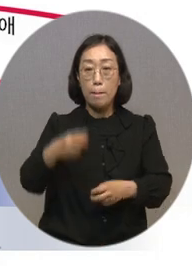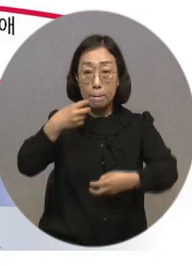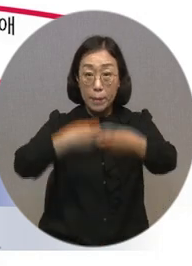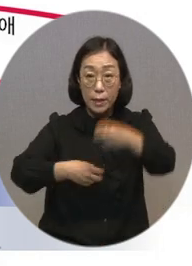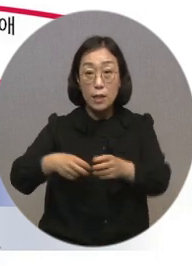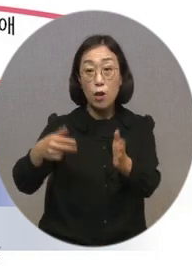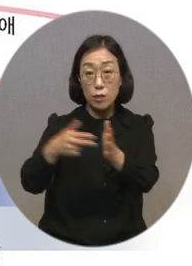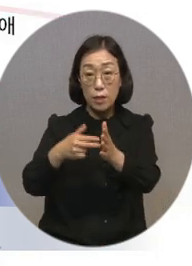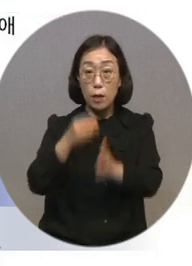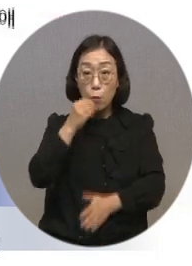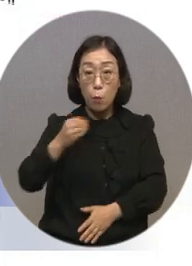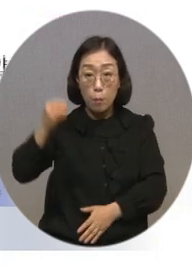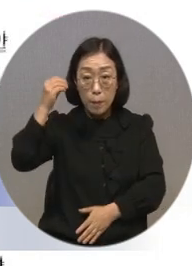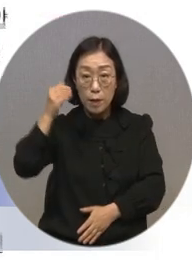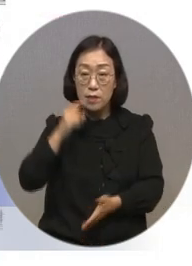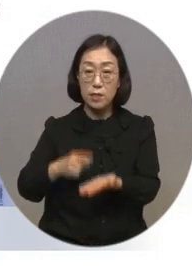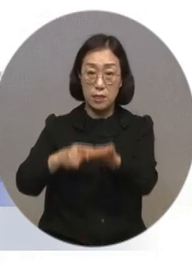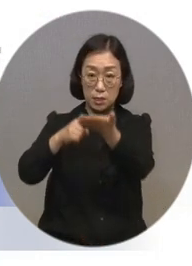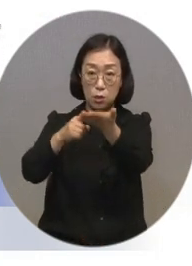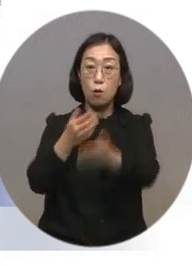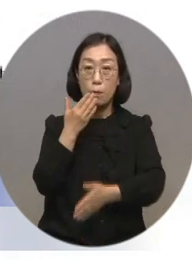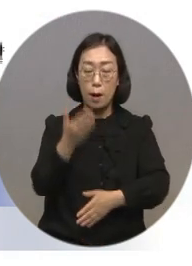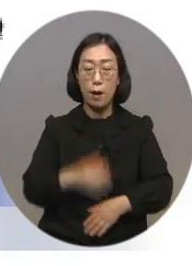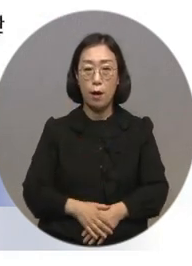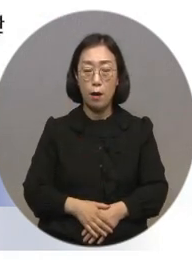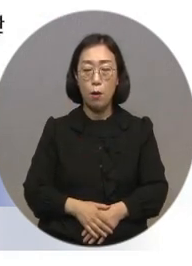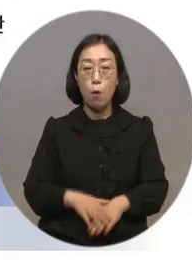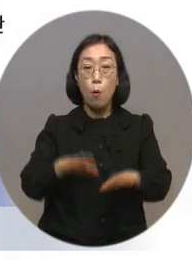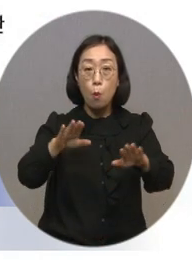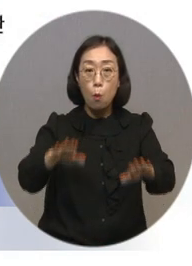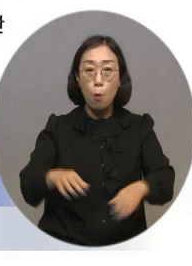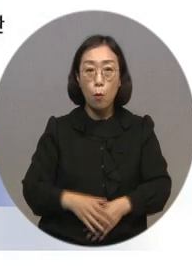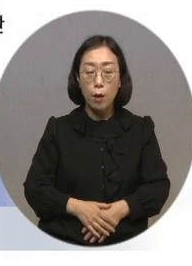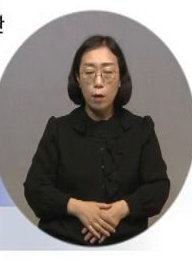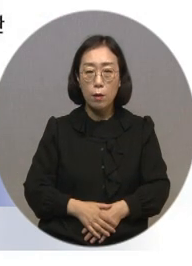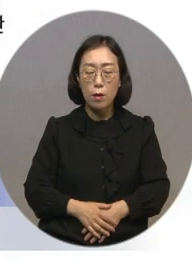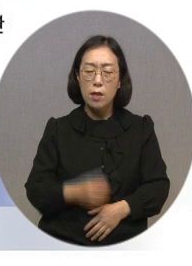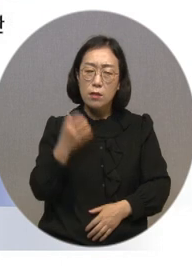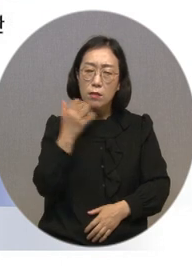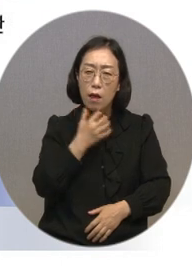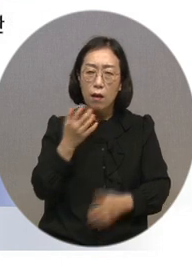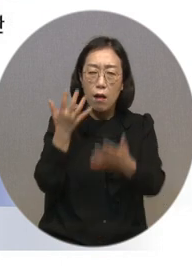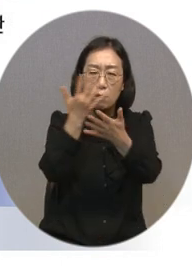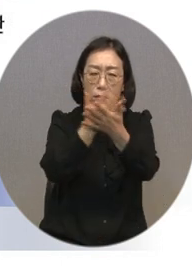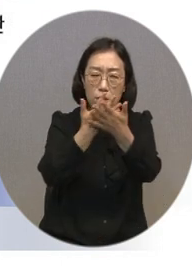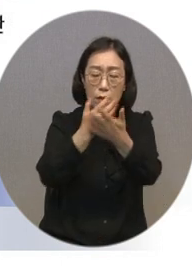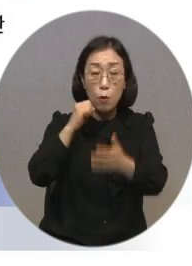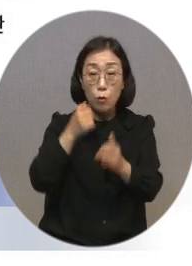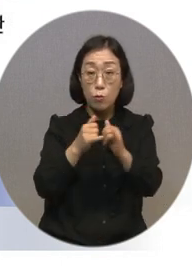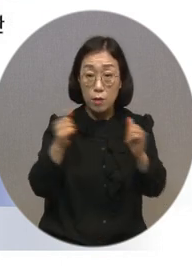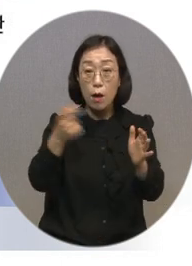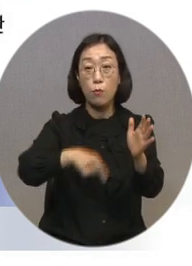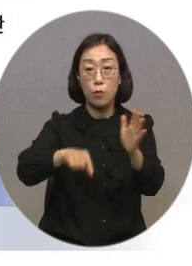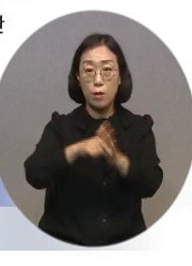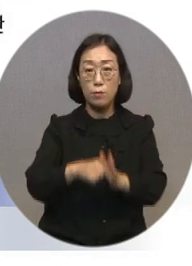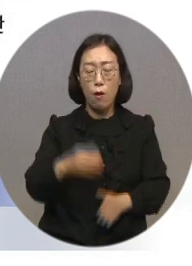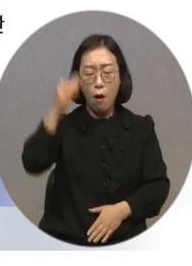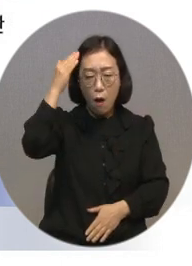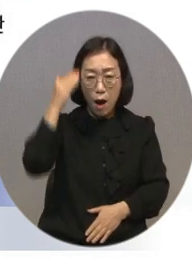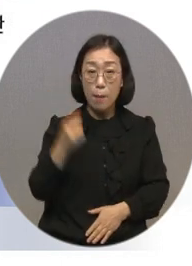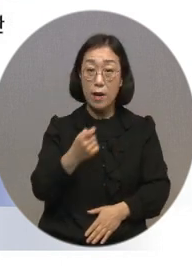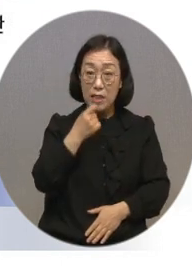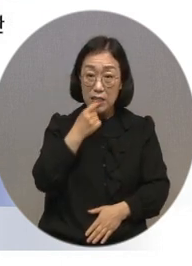재단 홈페이지에서 신청할 수 있습니다 특히 올해는 색각 이상자를 위해 방송 화면에 흑백 또는